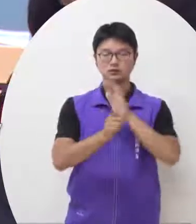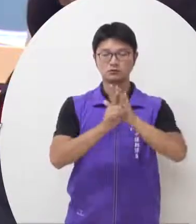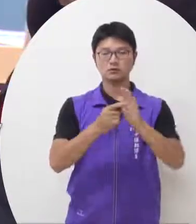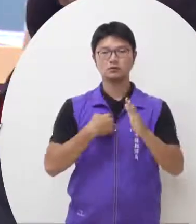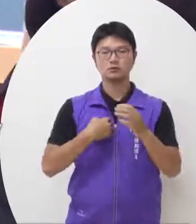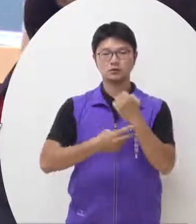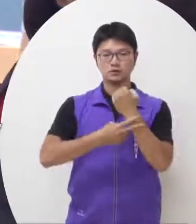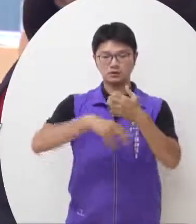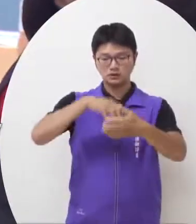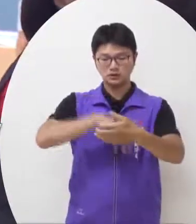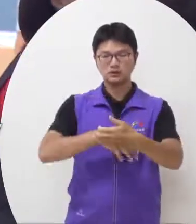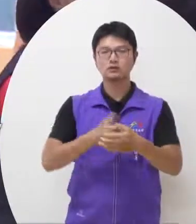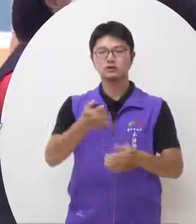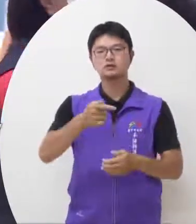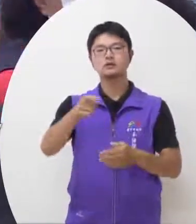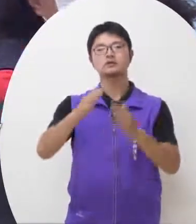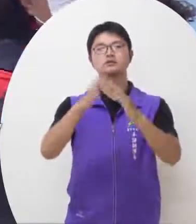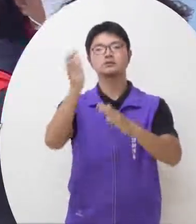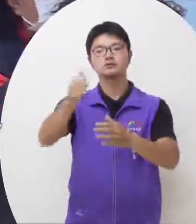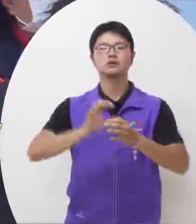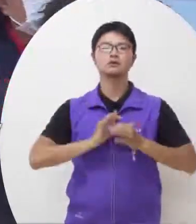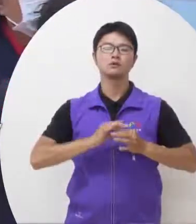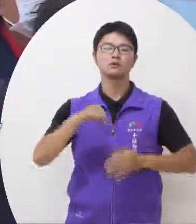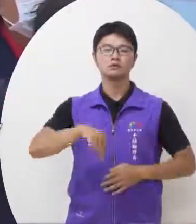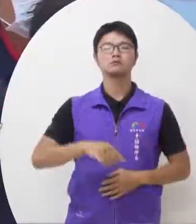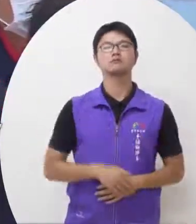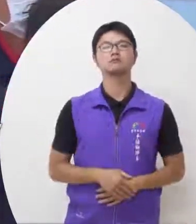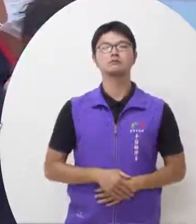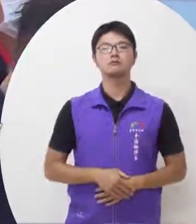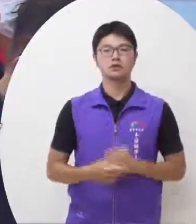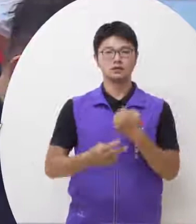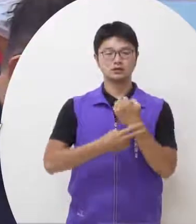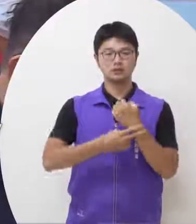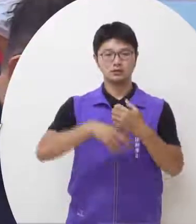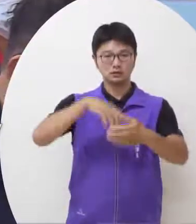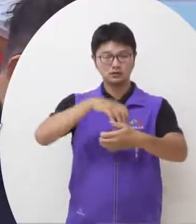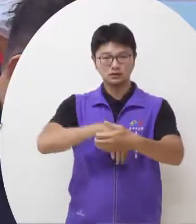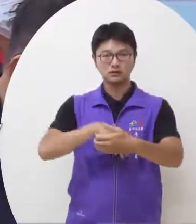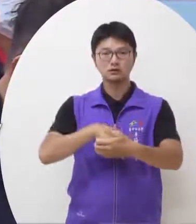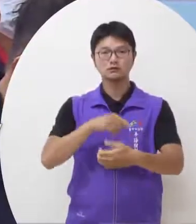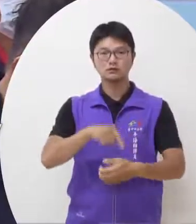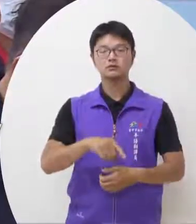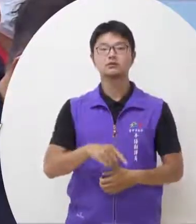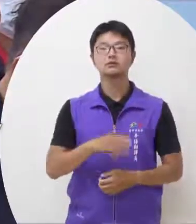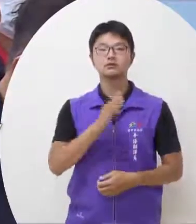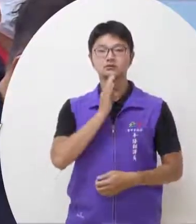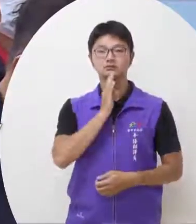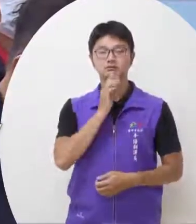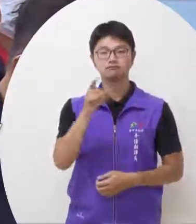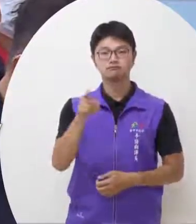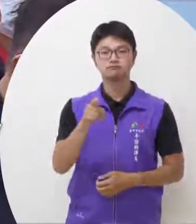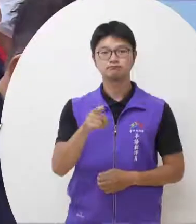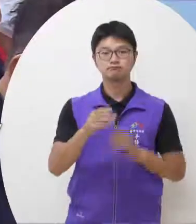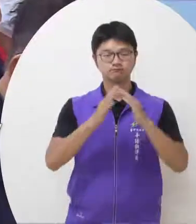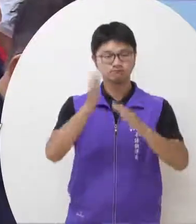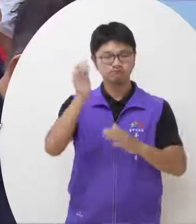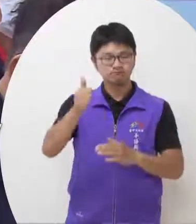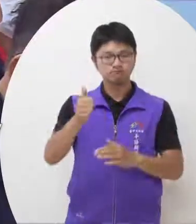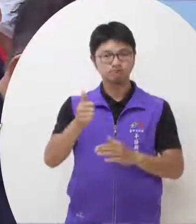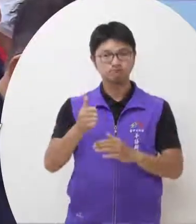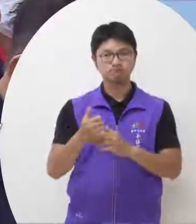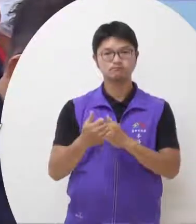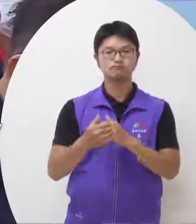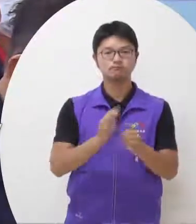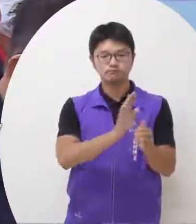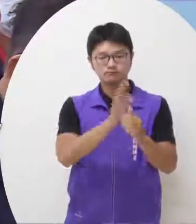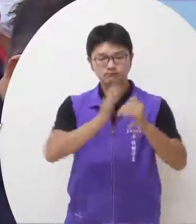谢市长的关心，我们里里面的一个诊疗所在市长的积极协调